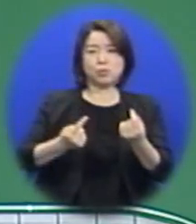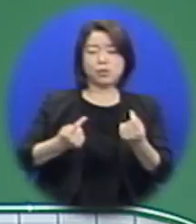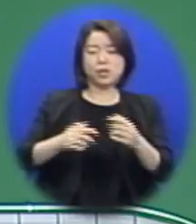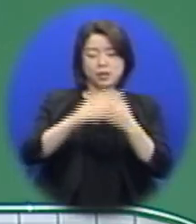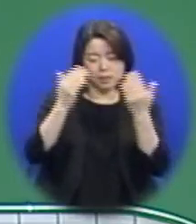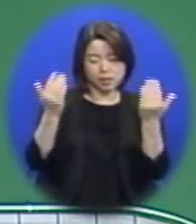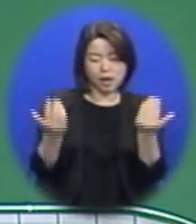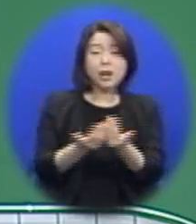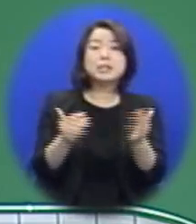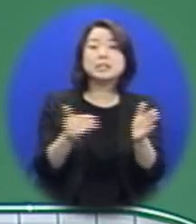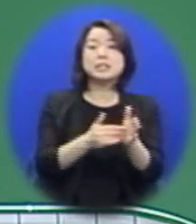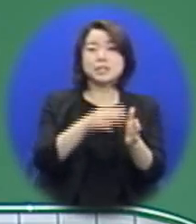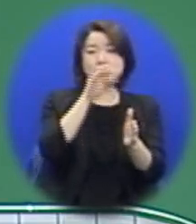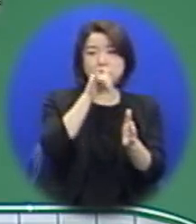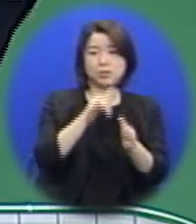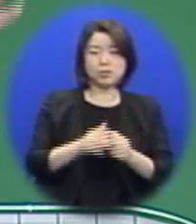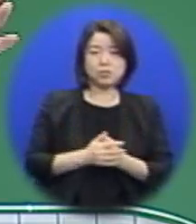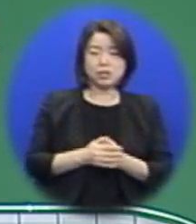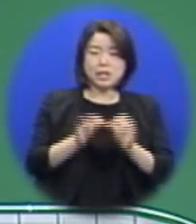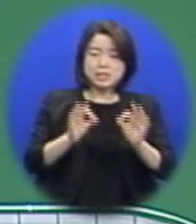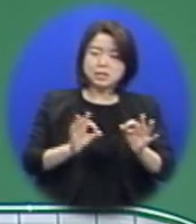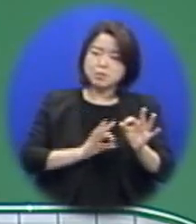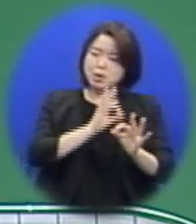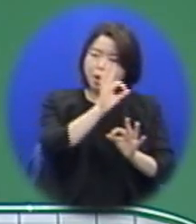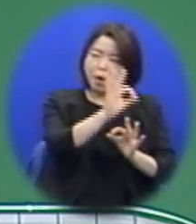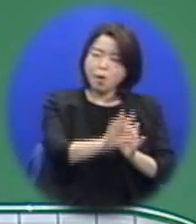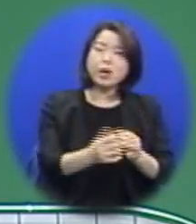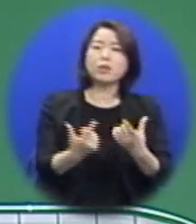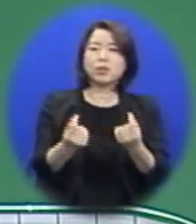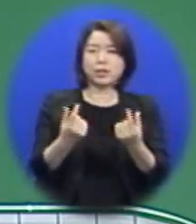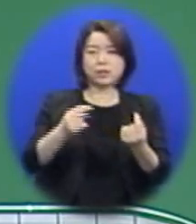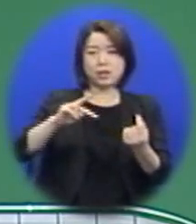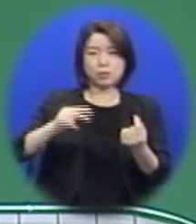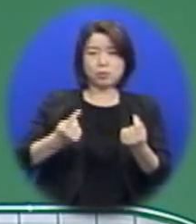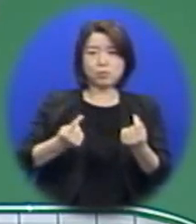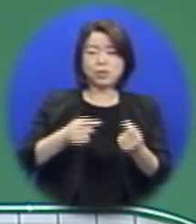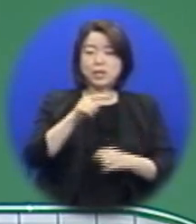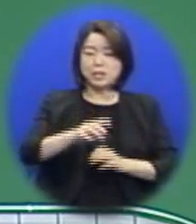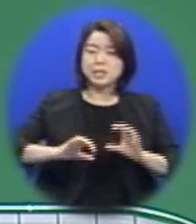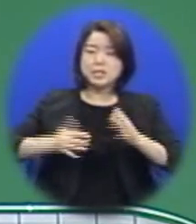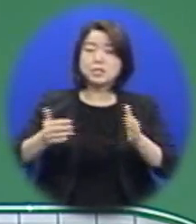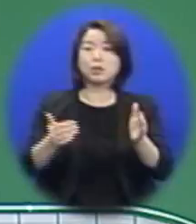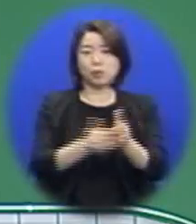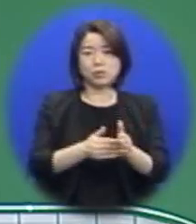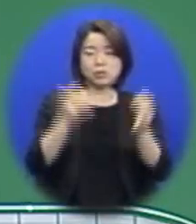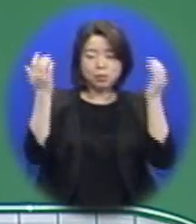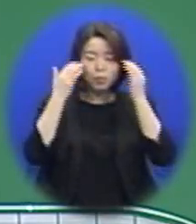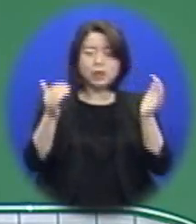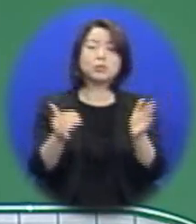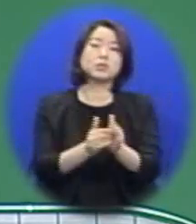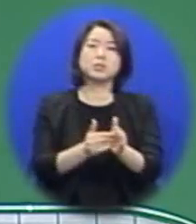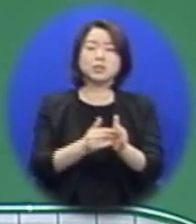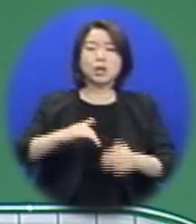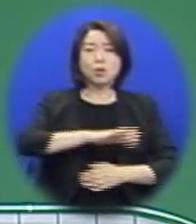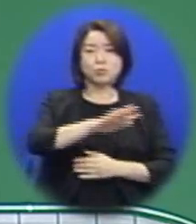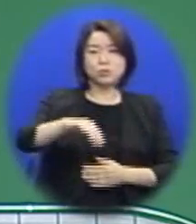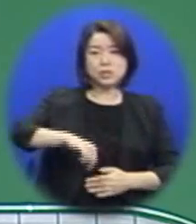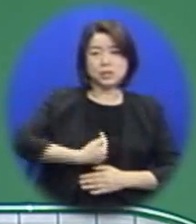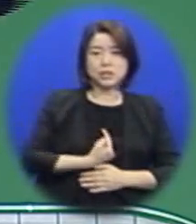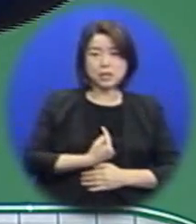끝납니다. 지금은 영원히 갈 것 같아도 이 세상도 끝이고 고난도 끝이고 우리